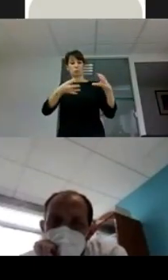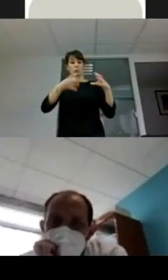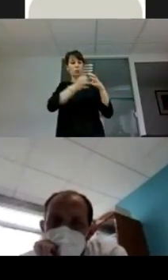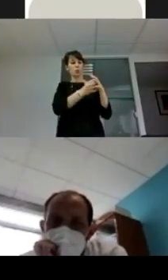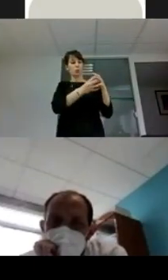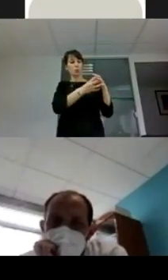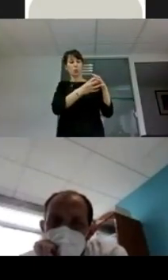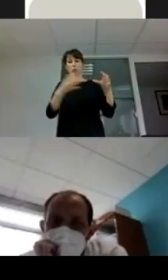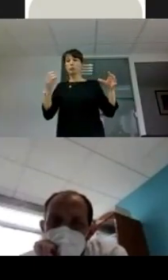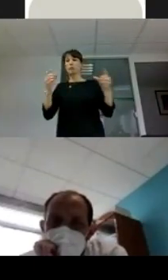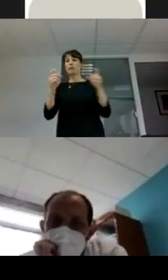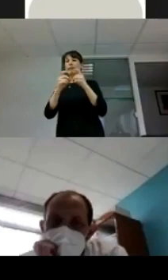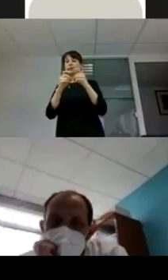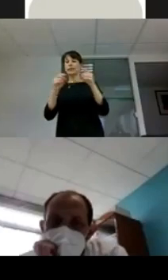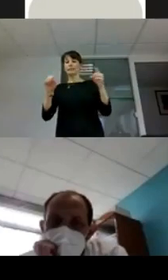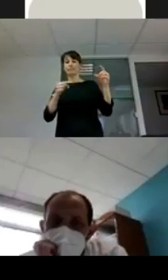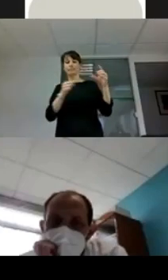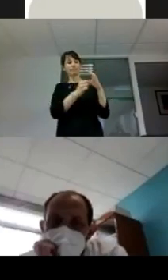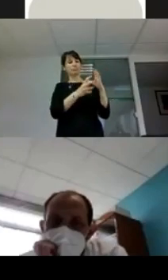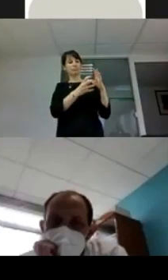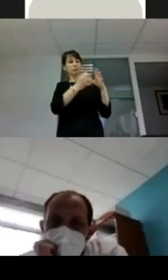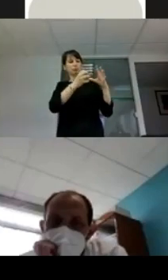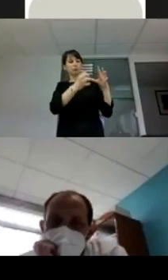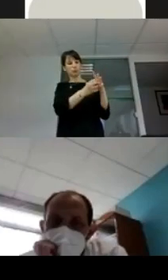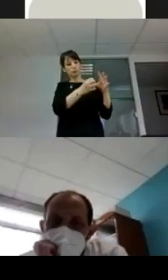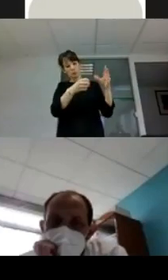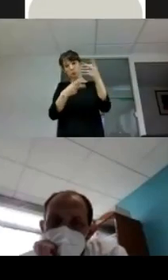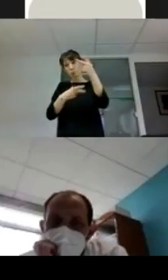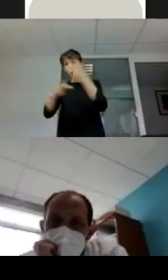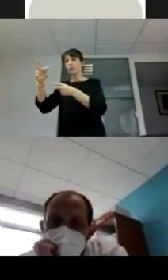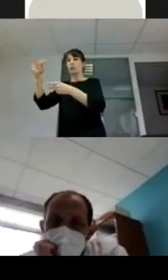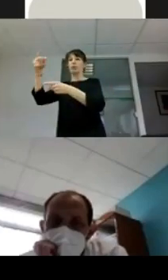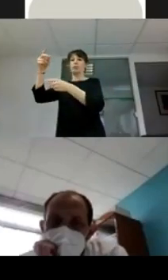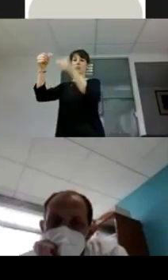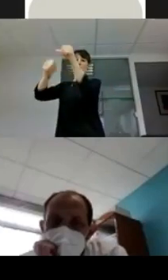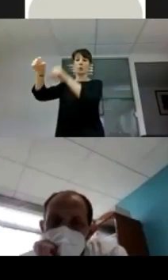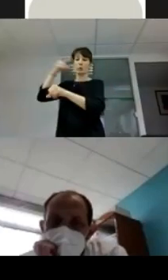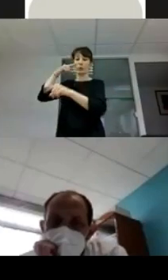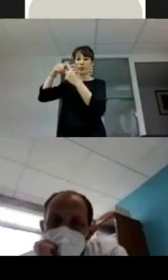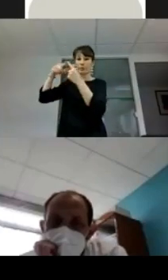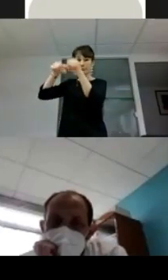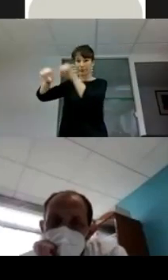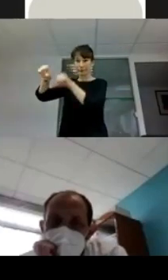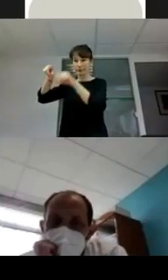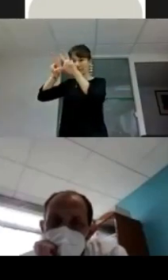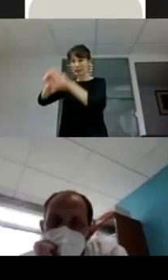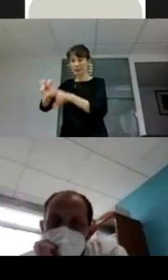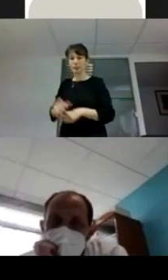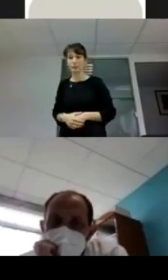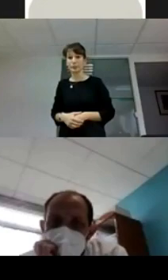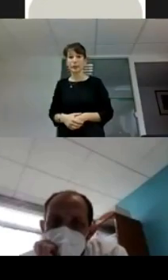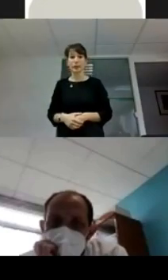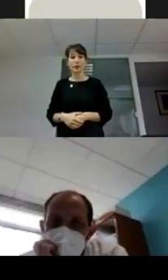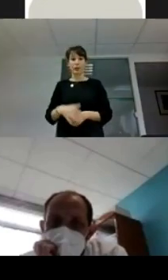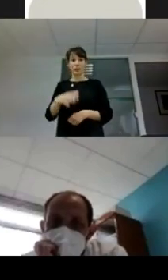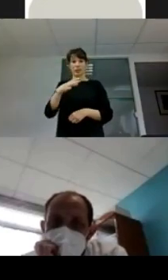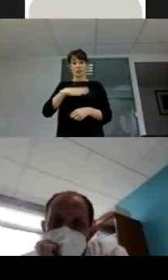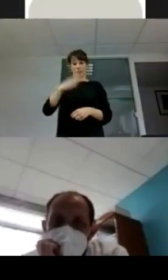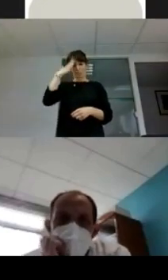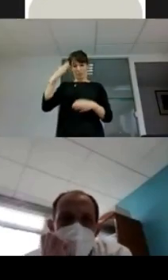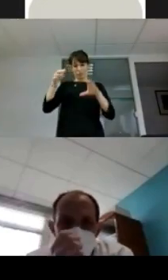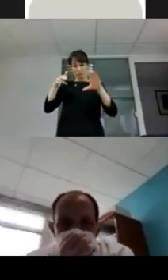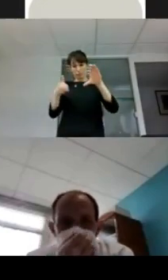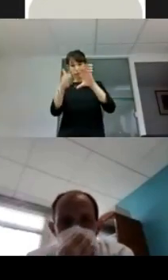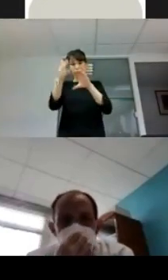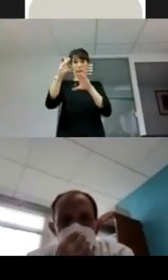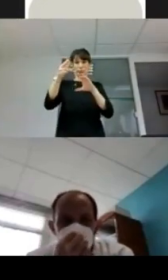mécanique, les plus gros en faisant circuler un courant électrique dans l'anse pour les récupérer et les envoyer au laboratoire. Il existe